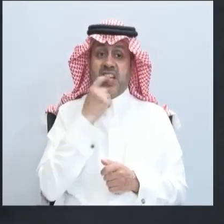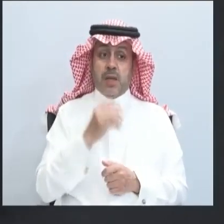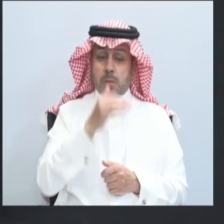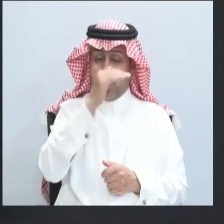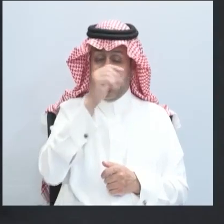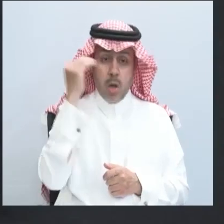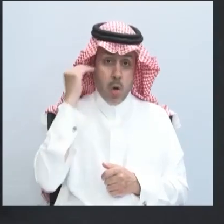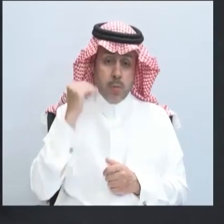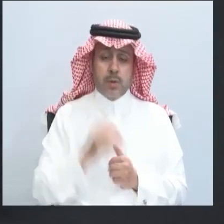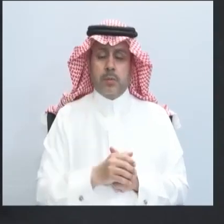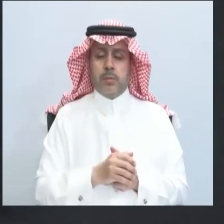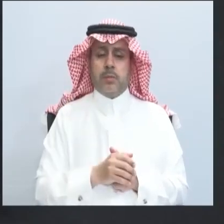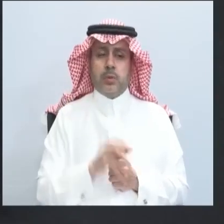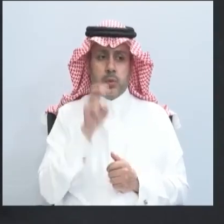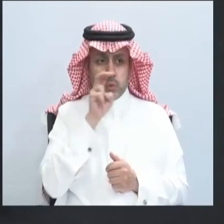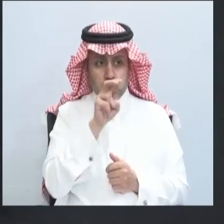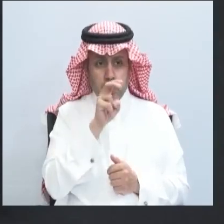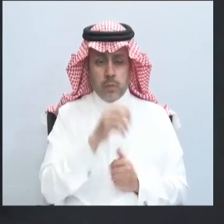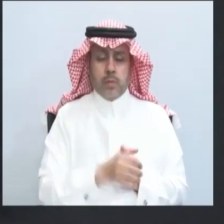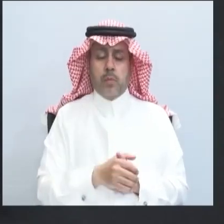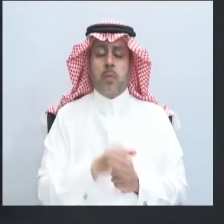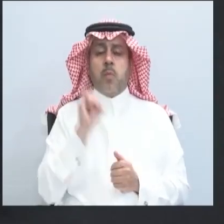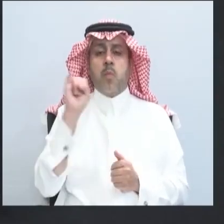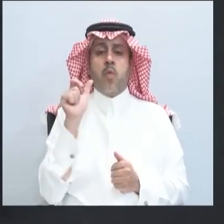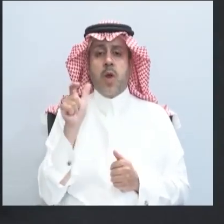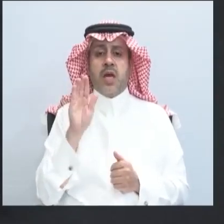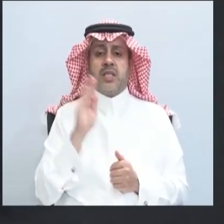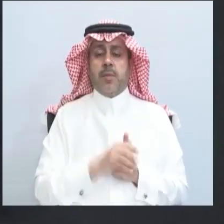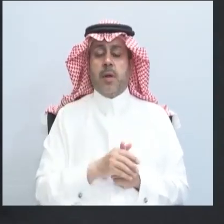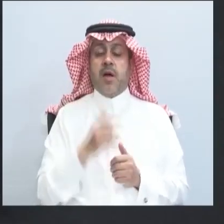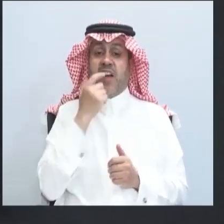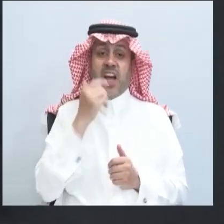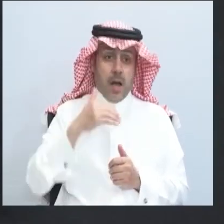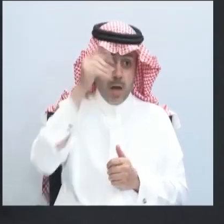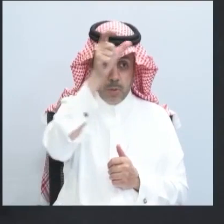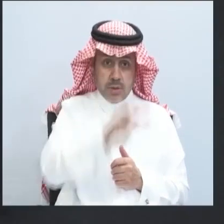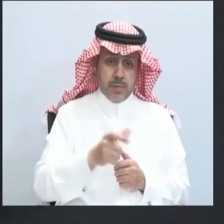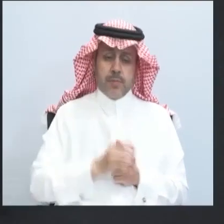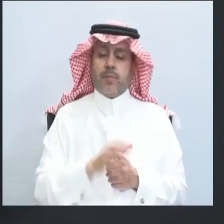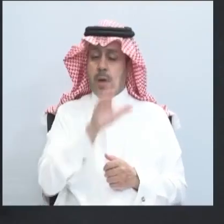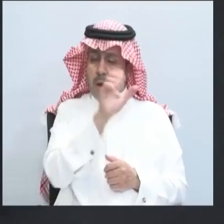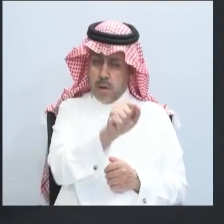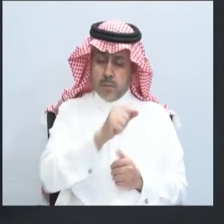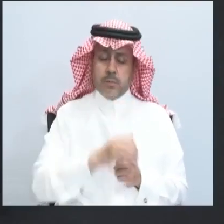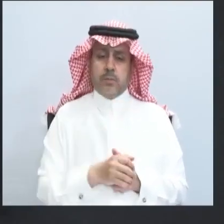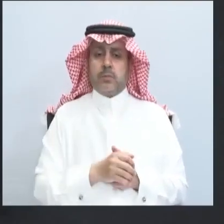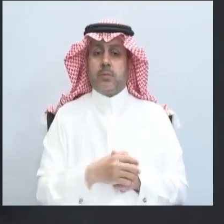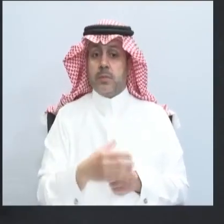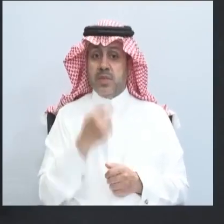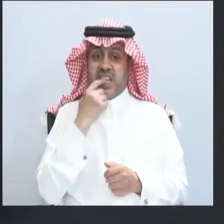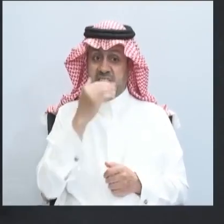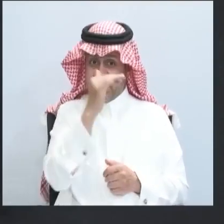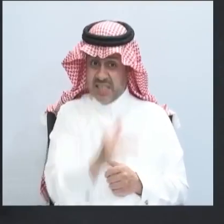المراه التي ترى في تلكم المناسبه وهي اكبر سنا لها حق اذا للصغير الرحمه